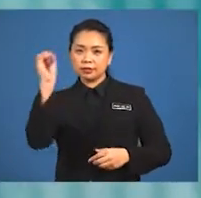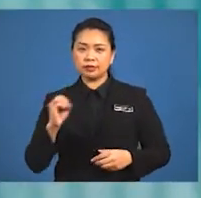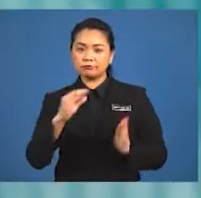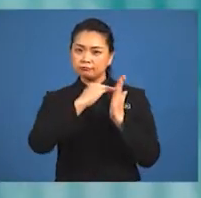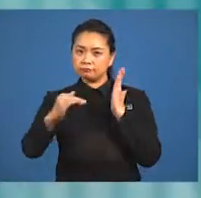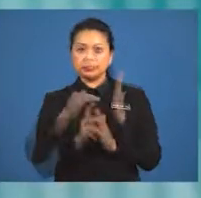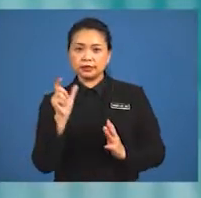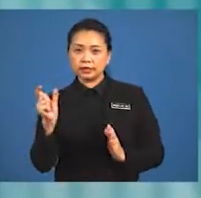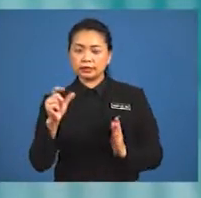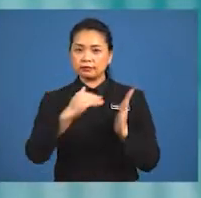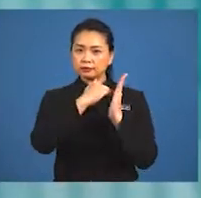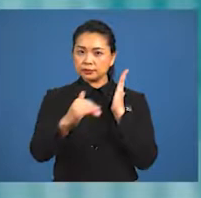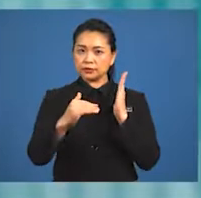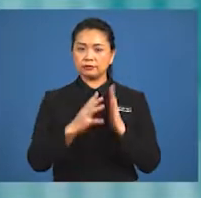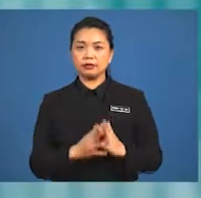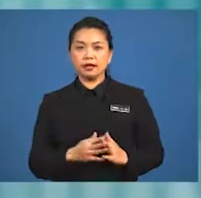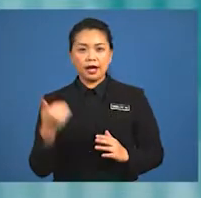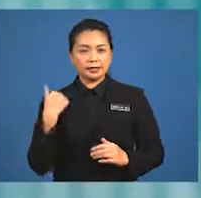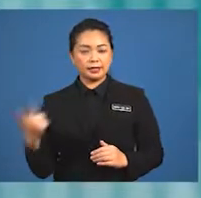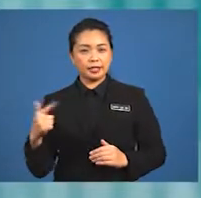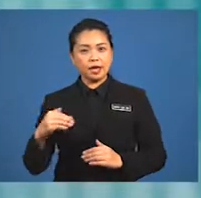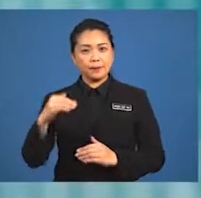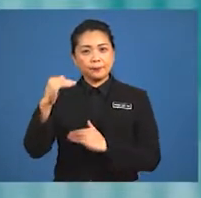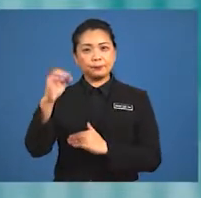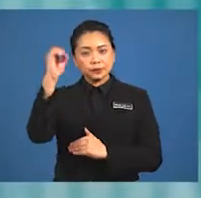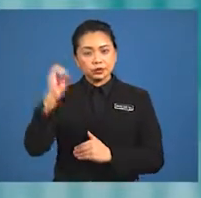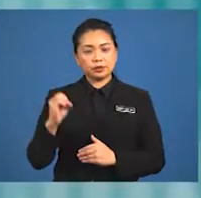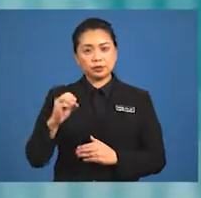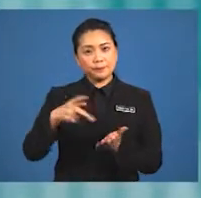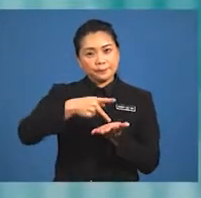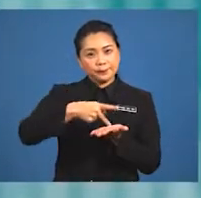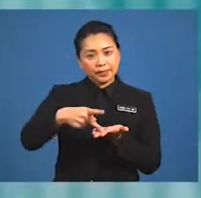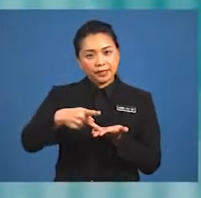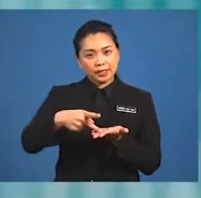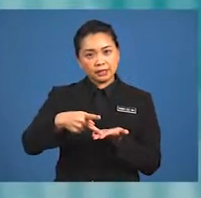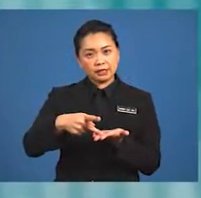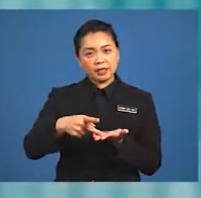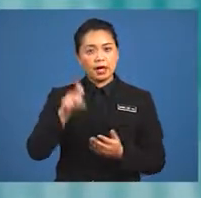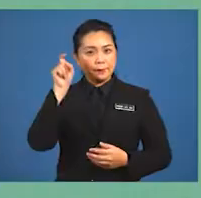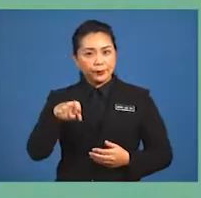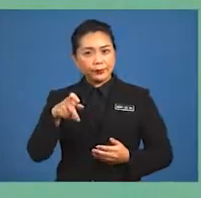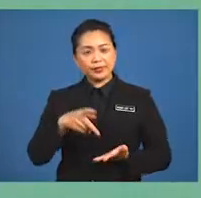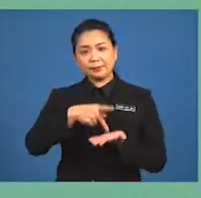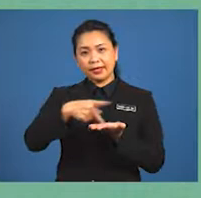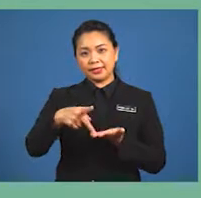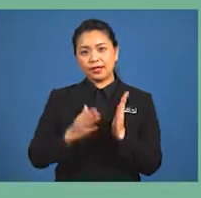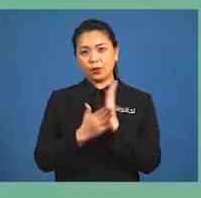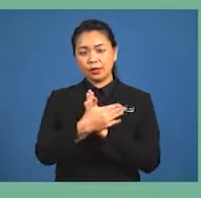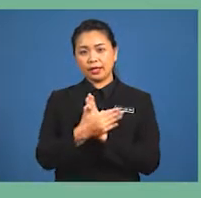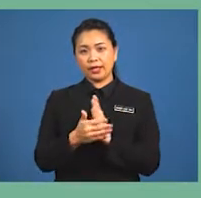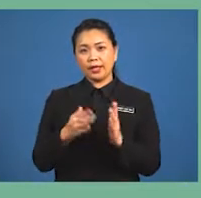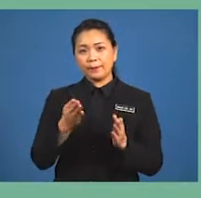Kadar bank atau kadar diskaun merupakan peratusan bayaran tertentu yang perlu dibayar oleh bank